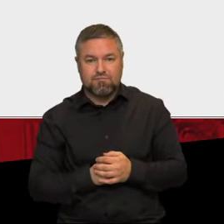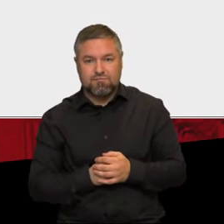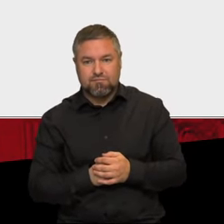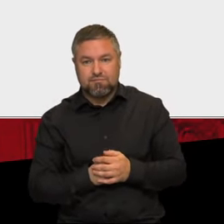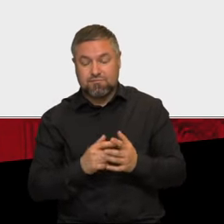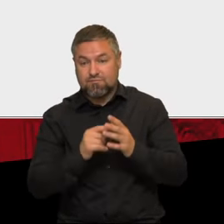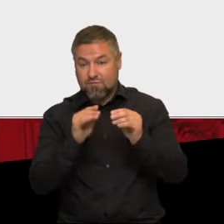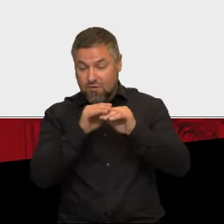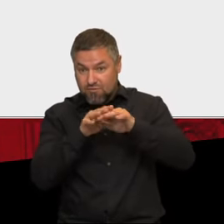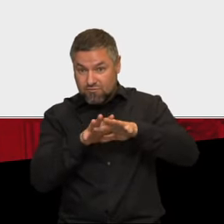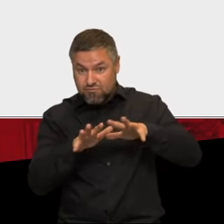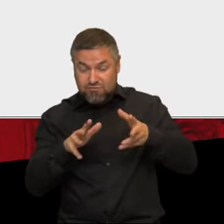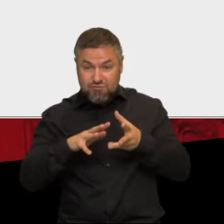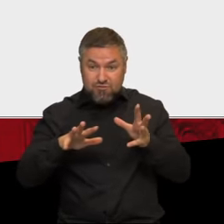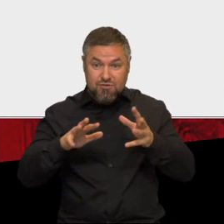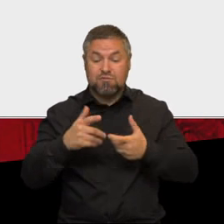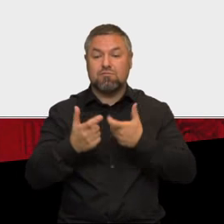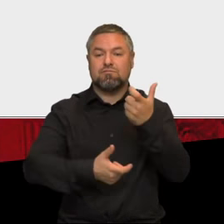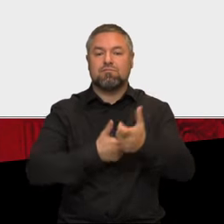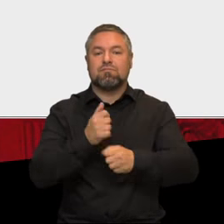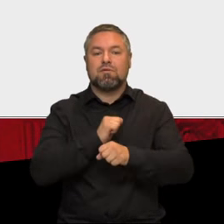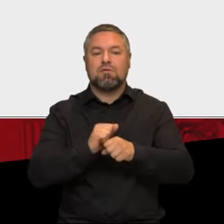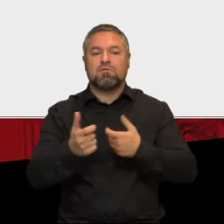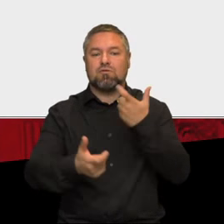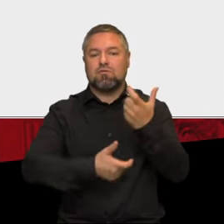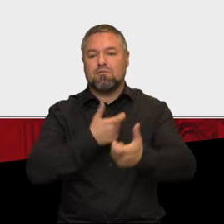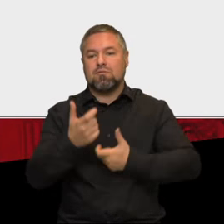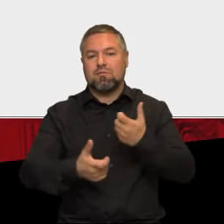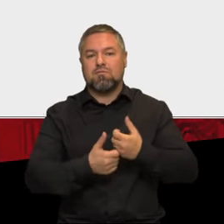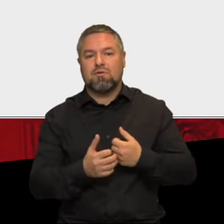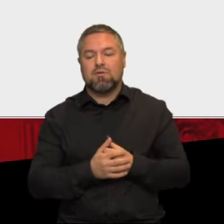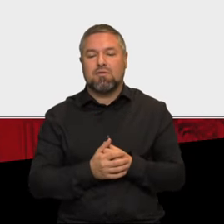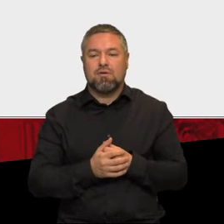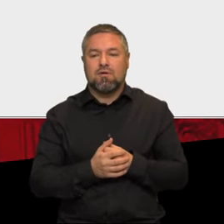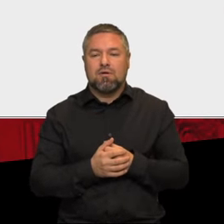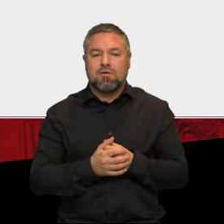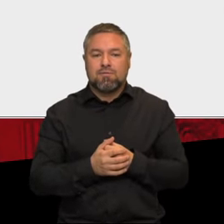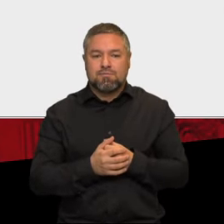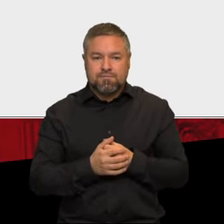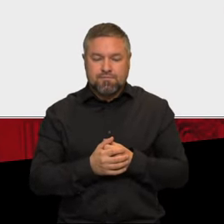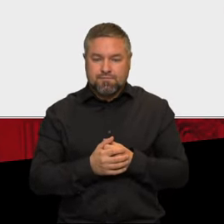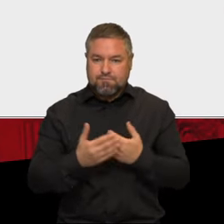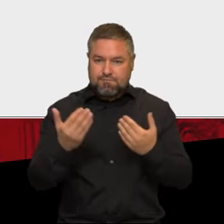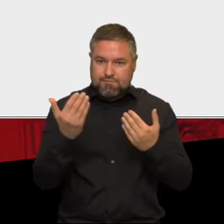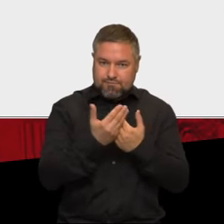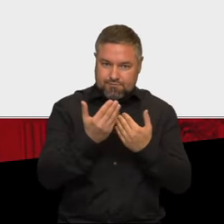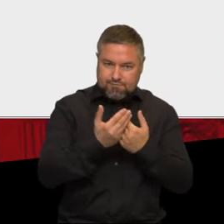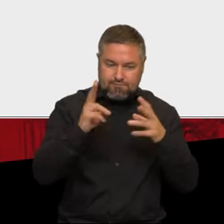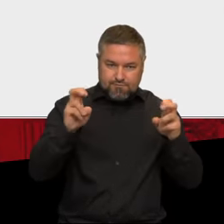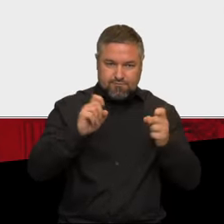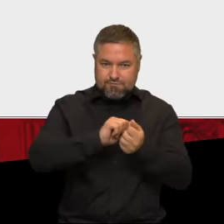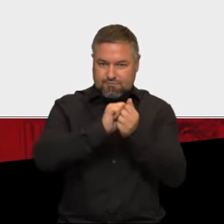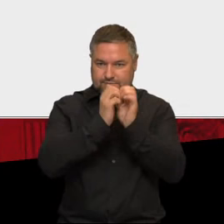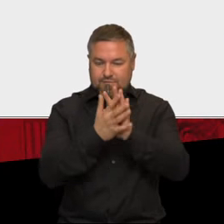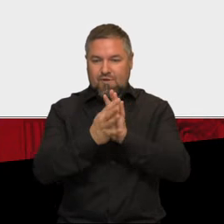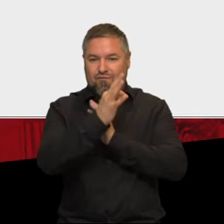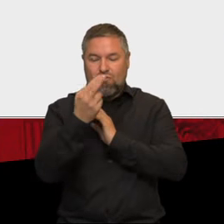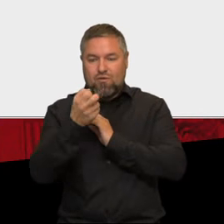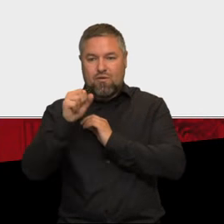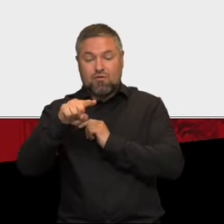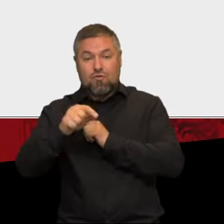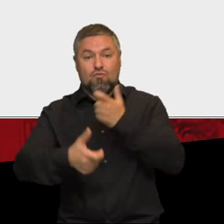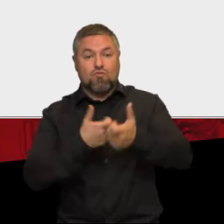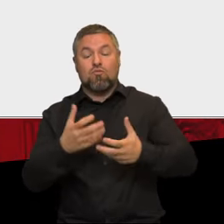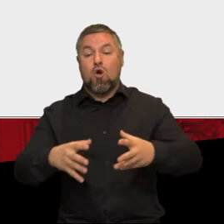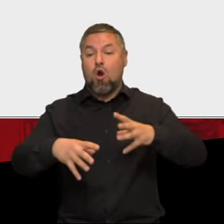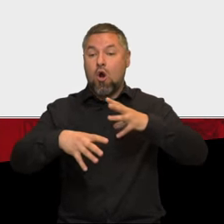tych rozproszonych refleksów, jest mierzona, poddana operacji matematycznej zwaną transformacją Fouriera i w ten sposób